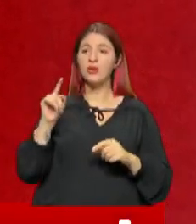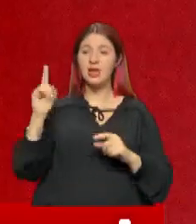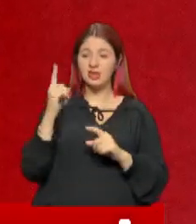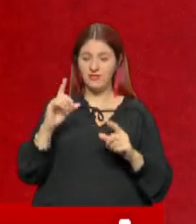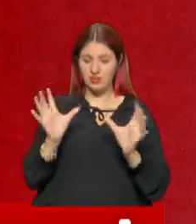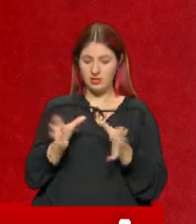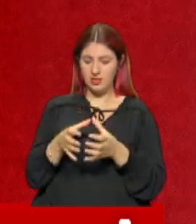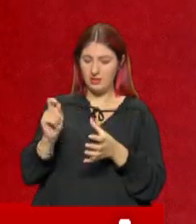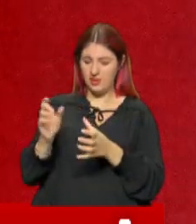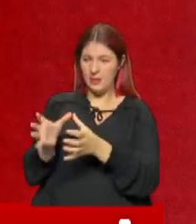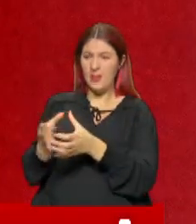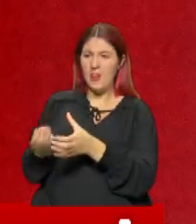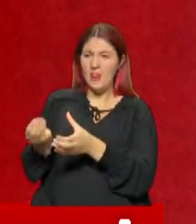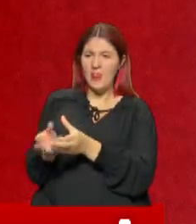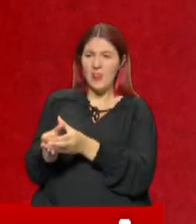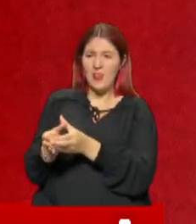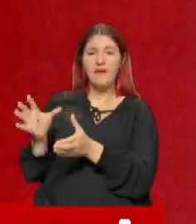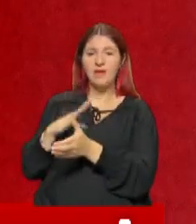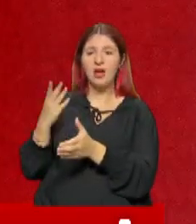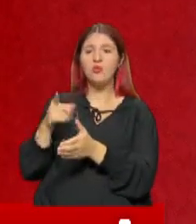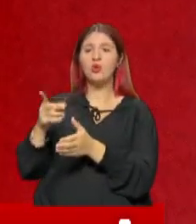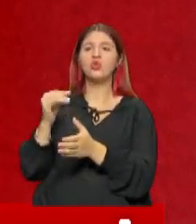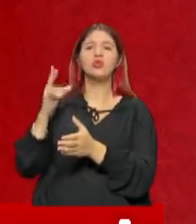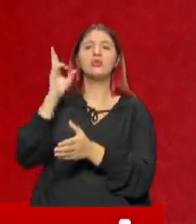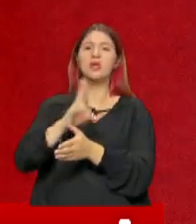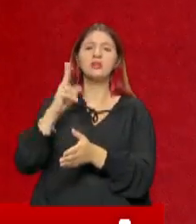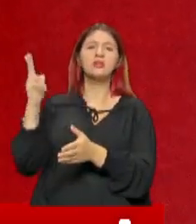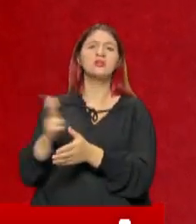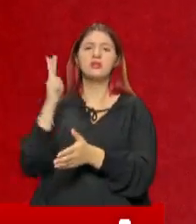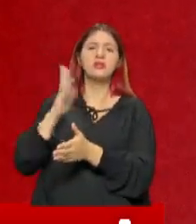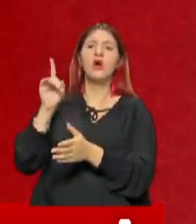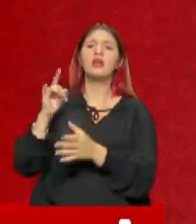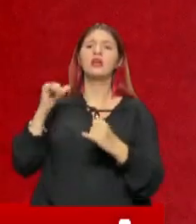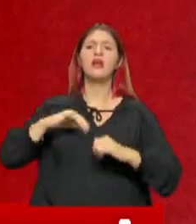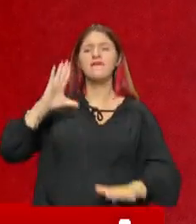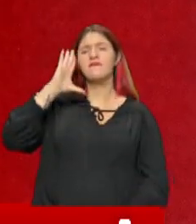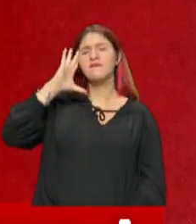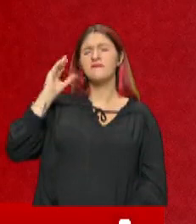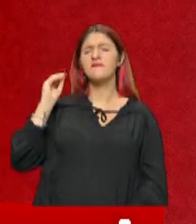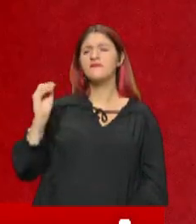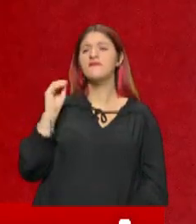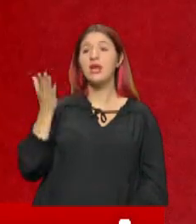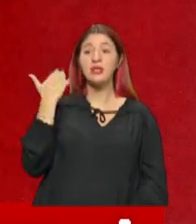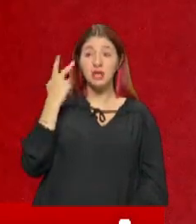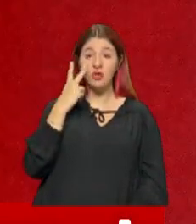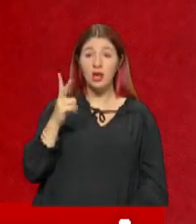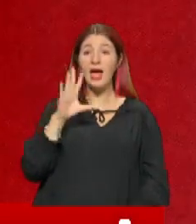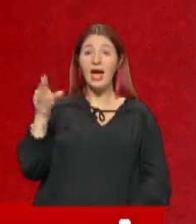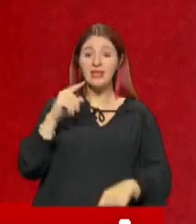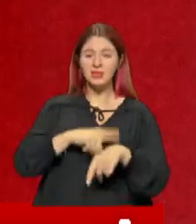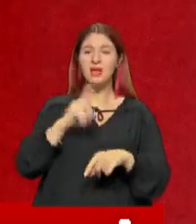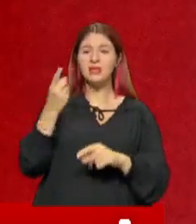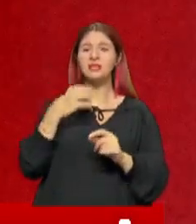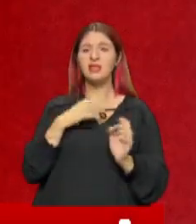etrafında kümelenen küçük bir azınlık var. Kabul edelim ki onlar çok zenginler. Onlar artık rahatlar. Ya eskisine göre her dönem